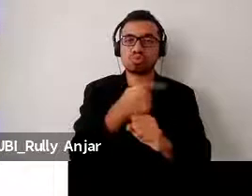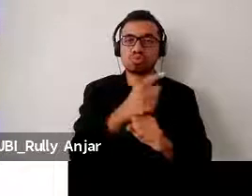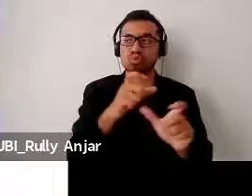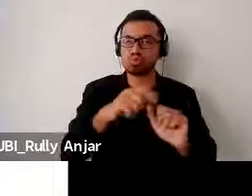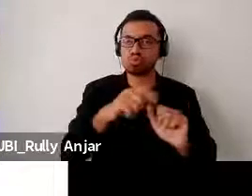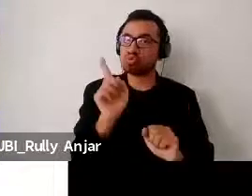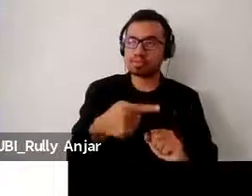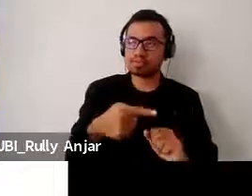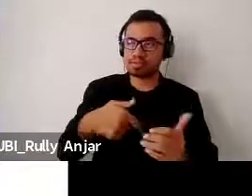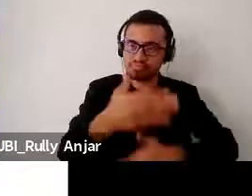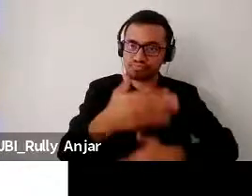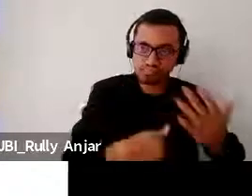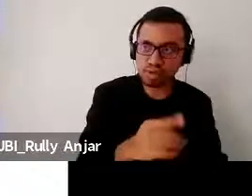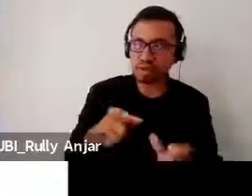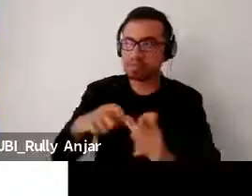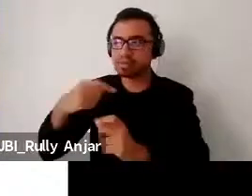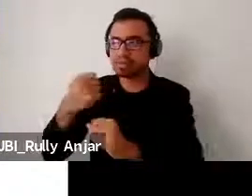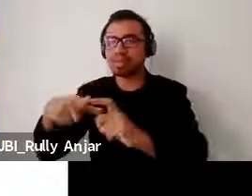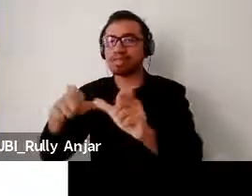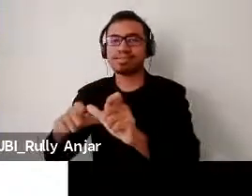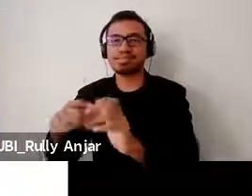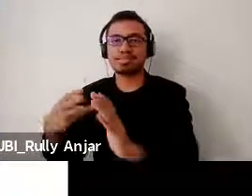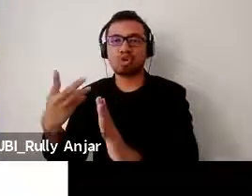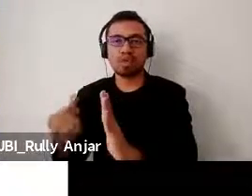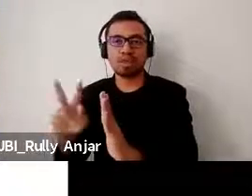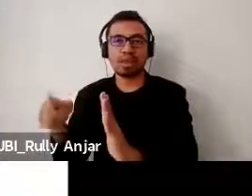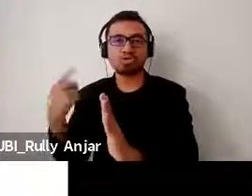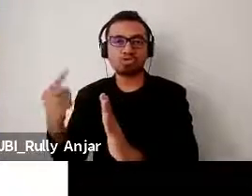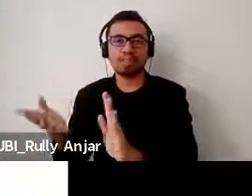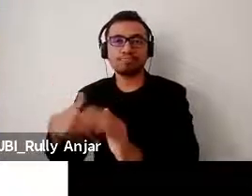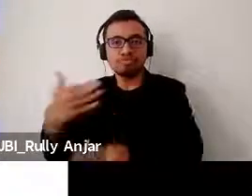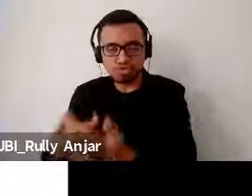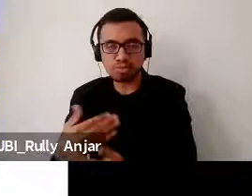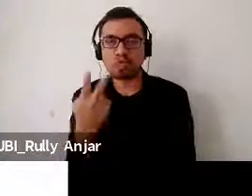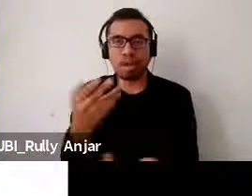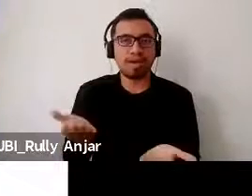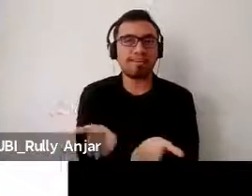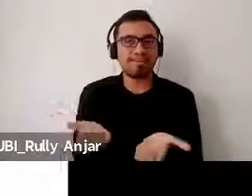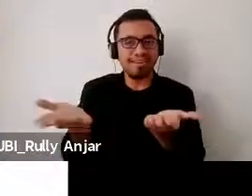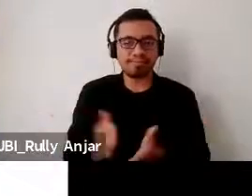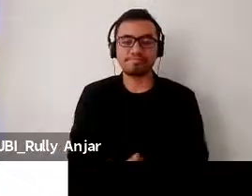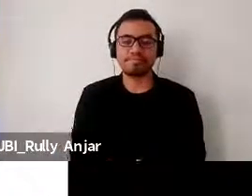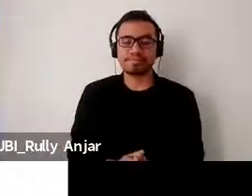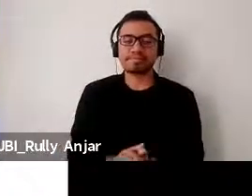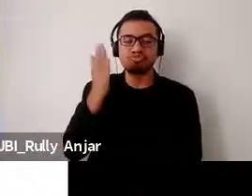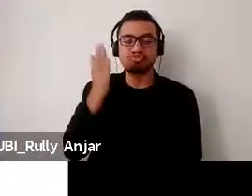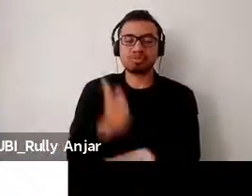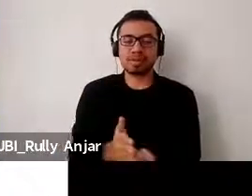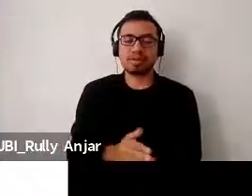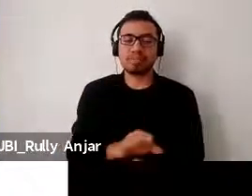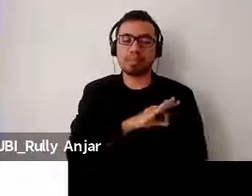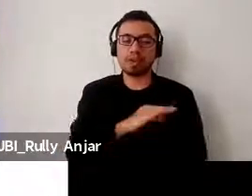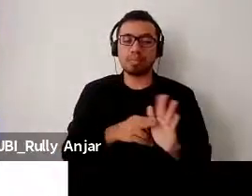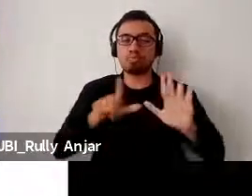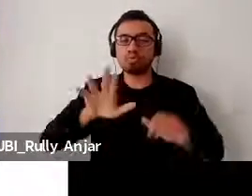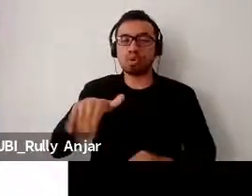satgas pemulihan ekonomi nasional gitu. Nah, Kepres nomor 7 itu tahun 2020